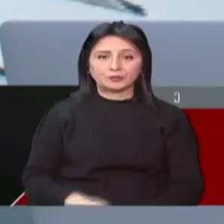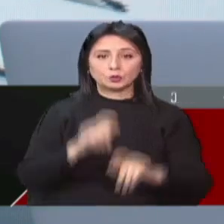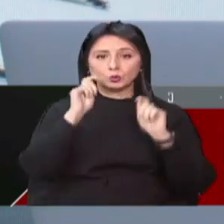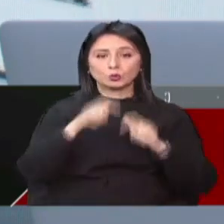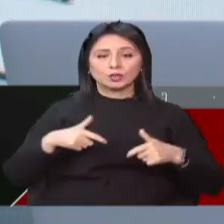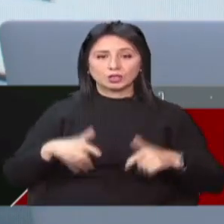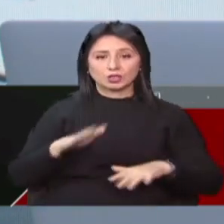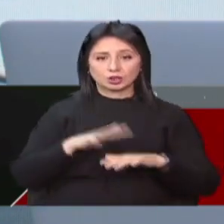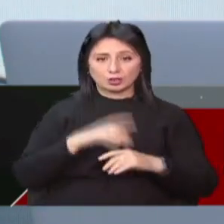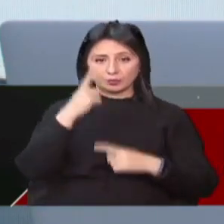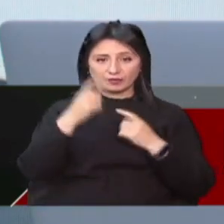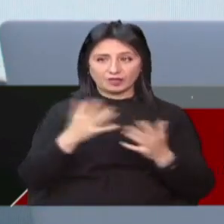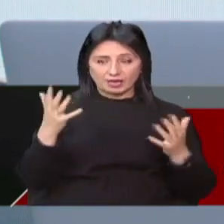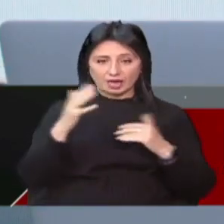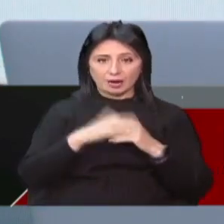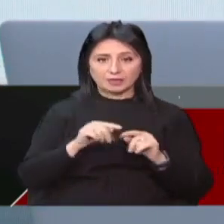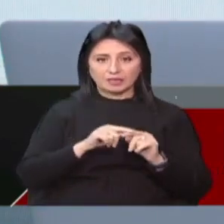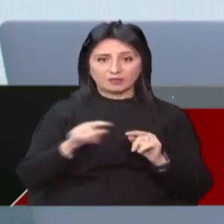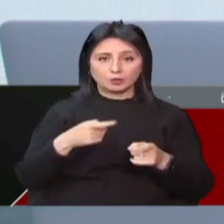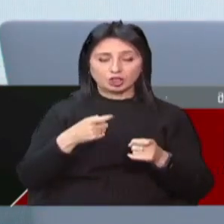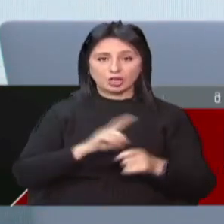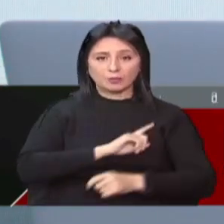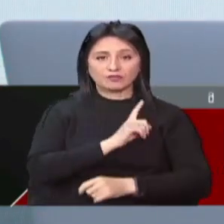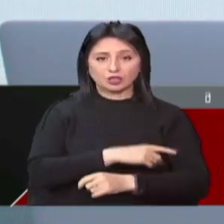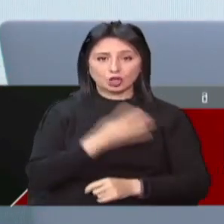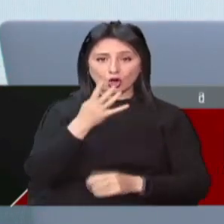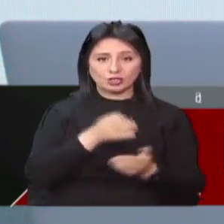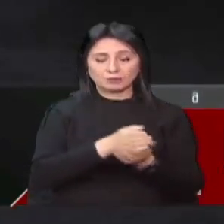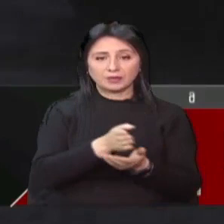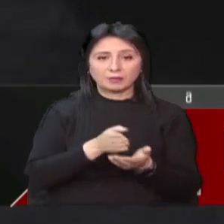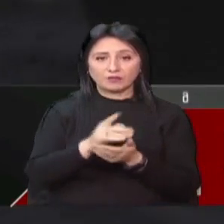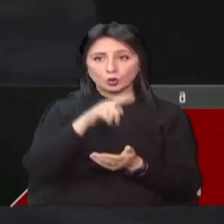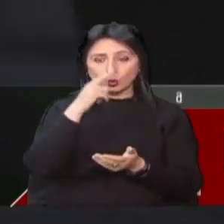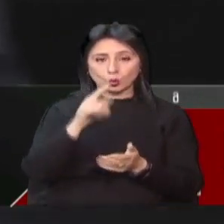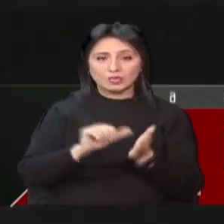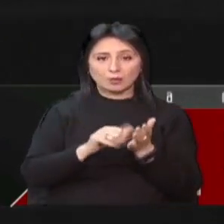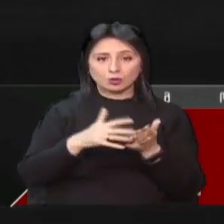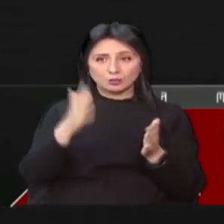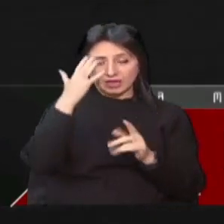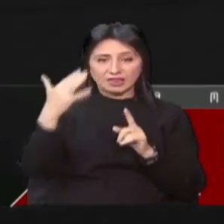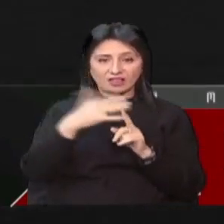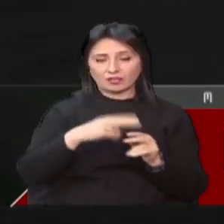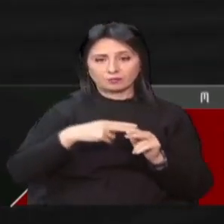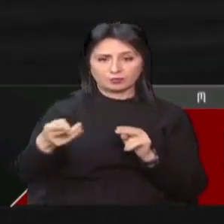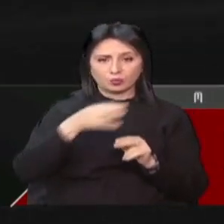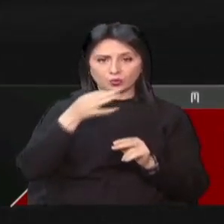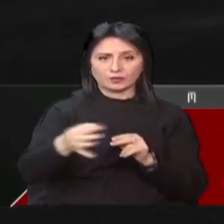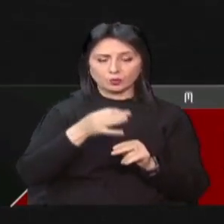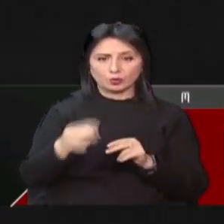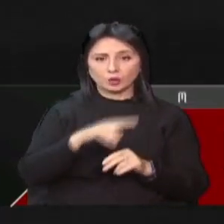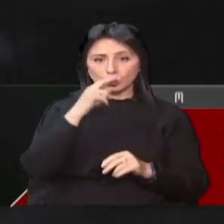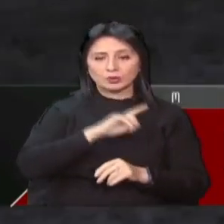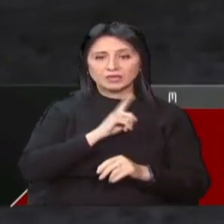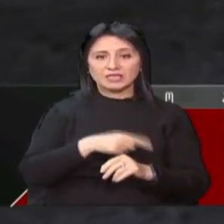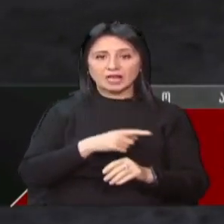Ucrainis Genshtabis informațiid gasul dris gamalbashi sheraghebul mazalebma 4 mimartulebaze Rusetis 60 meti tavdasma moigeries, matchoris rusul